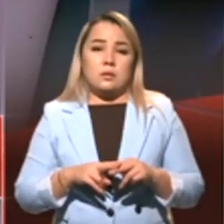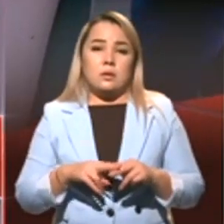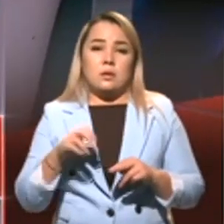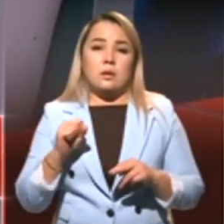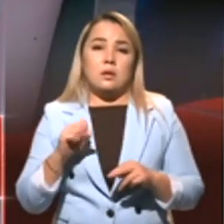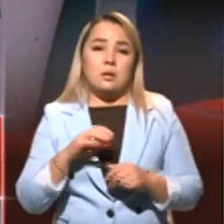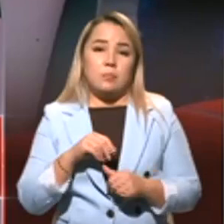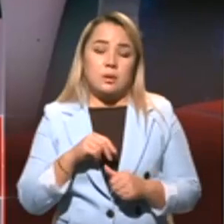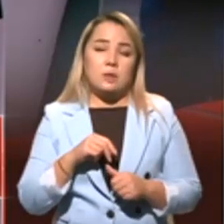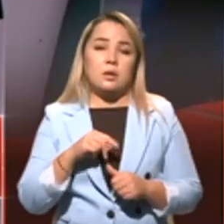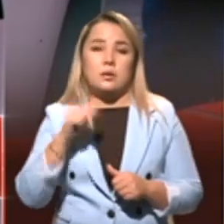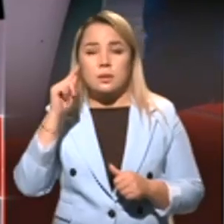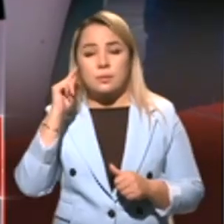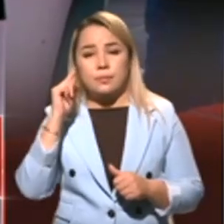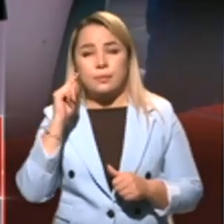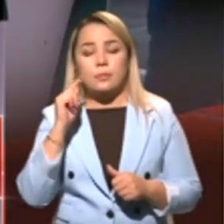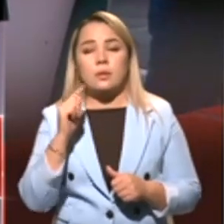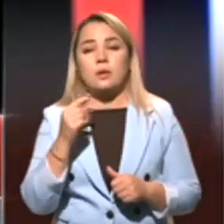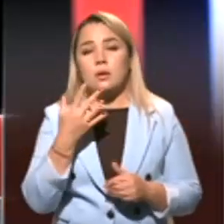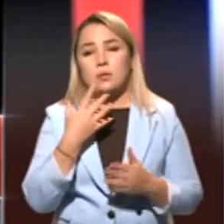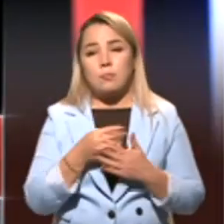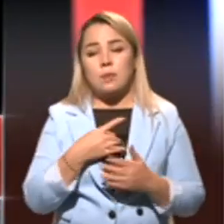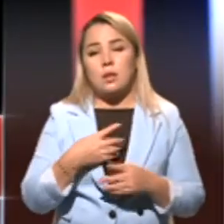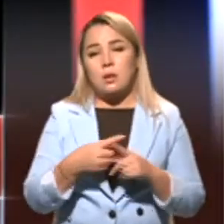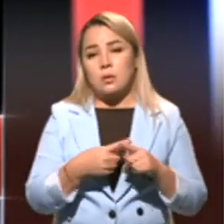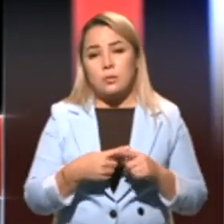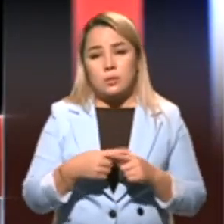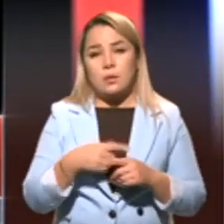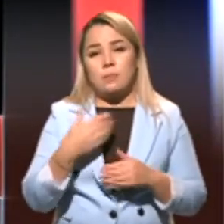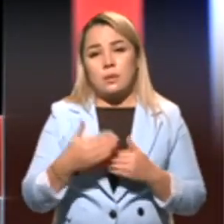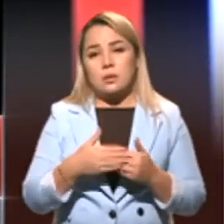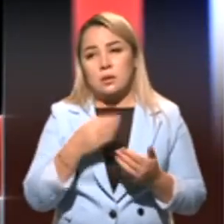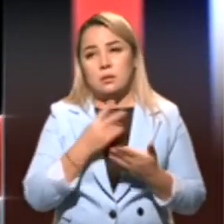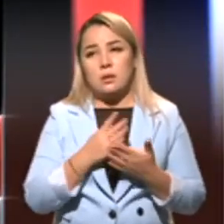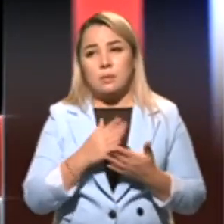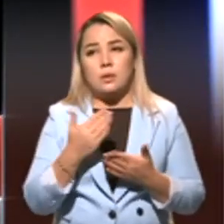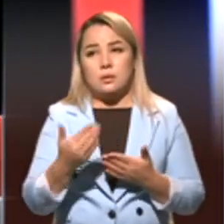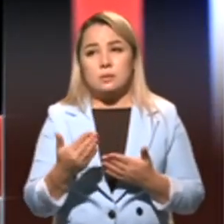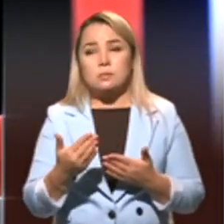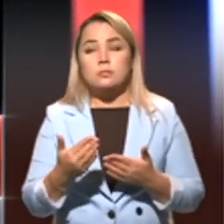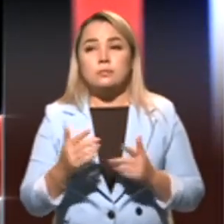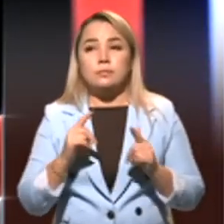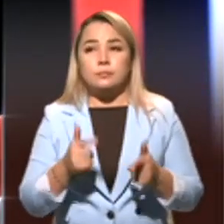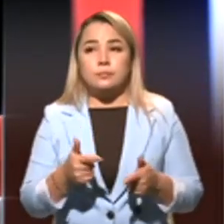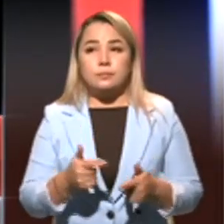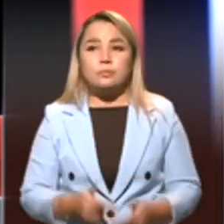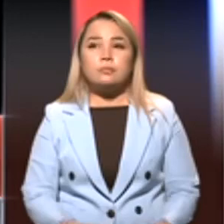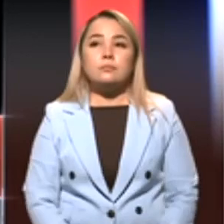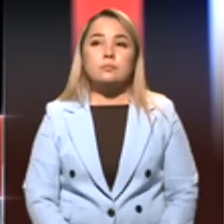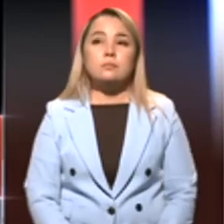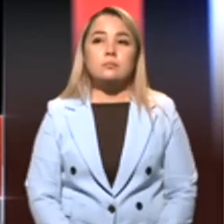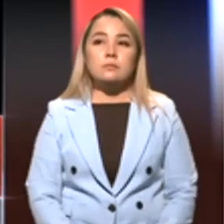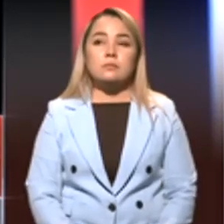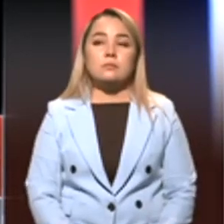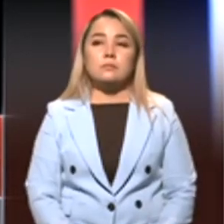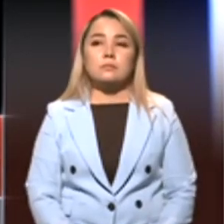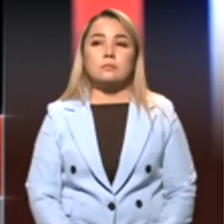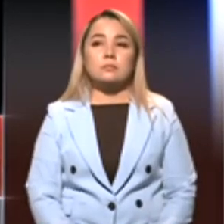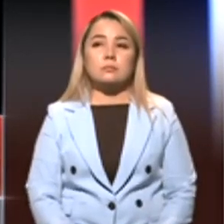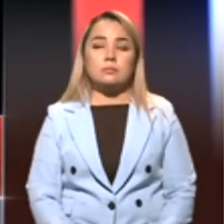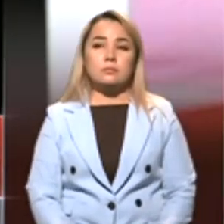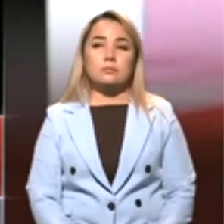Армения, Беларусь, Қырғызстан секілді мемлекеттер біздің алдымызға түсіп кеткен екен. Бейімбет мырза, айтып кетсем болады ма?